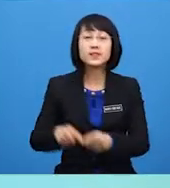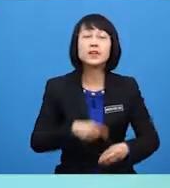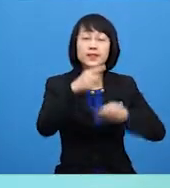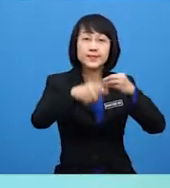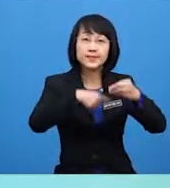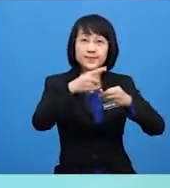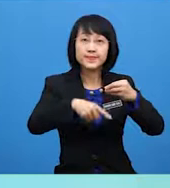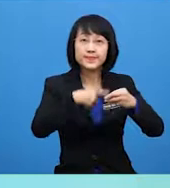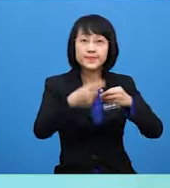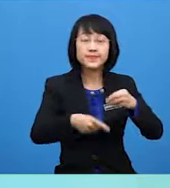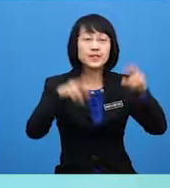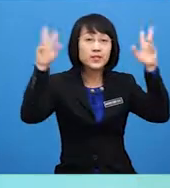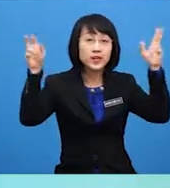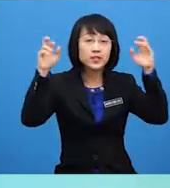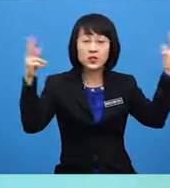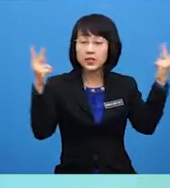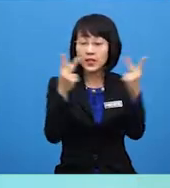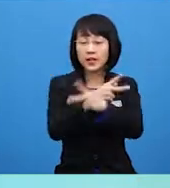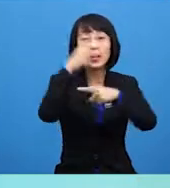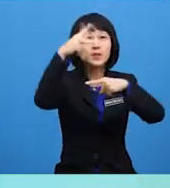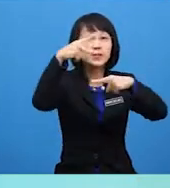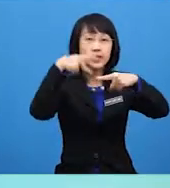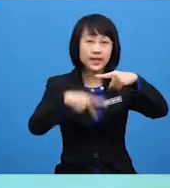berkaitan dengan tajuk darab pecahan.